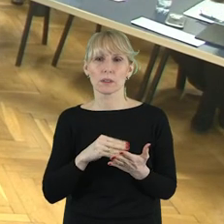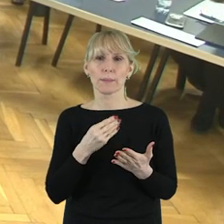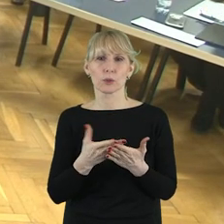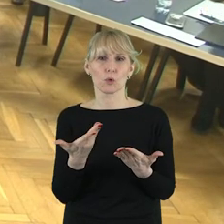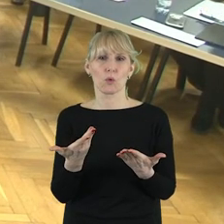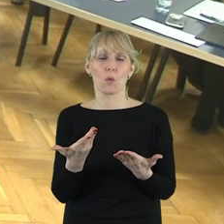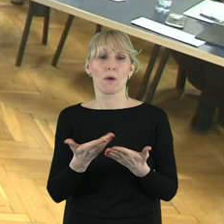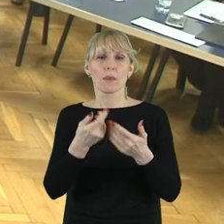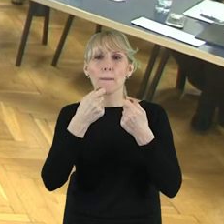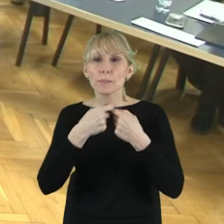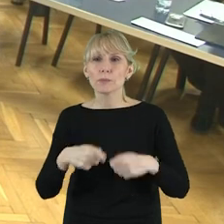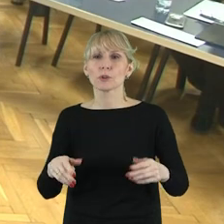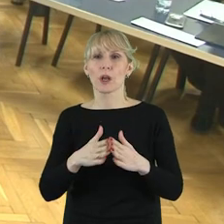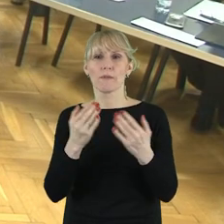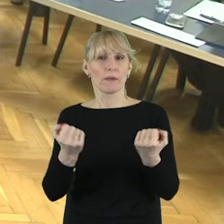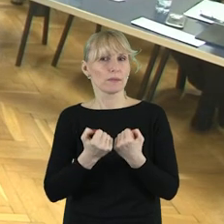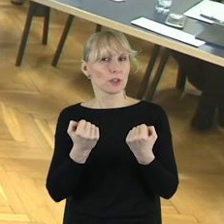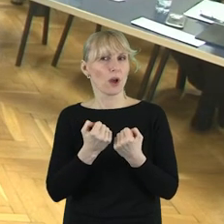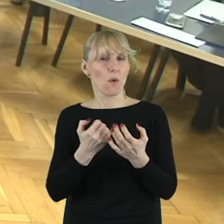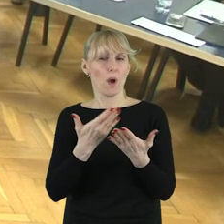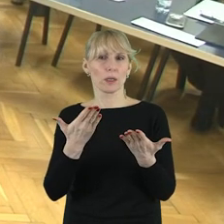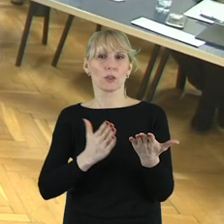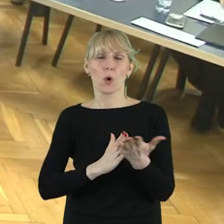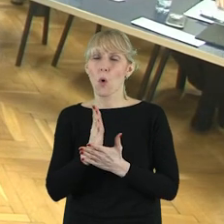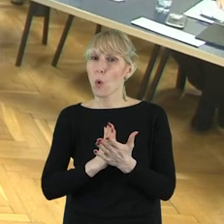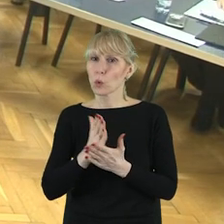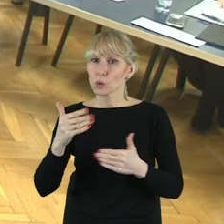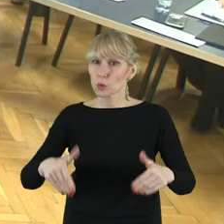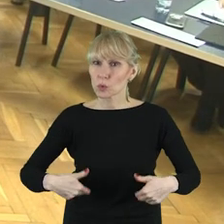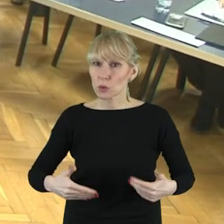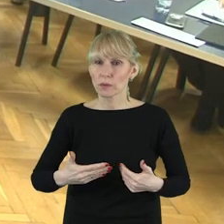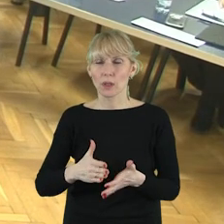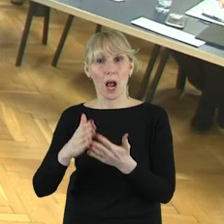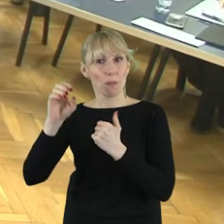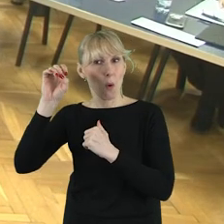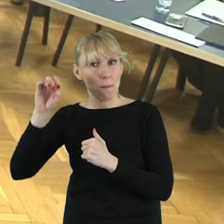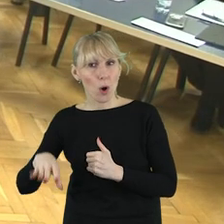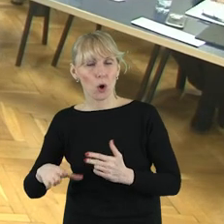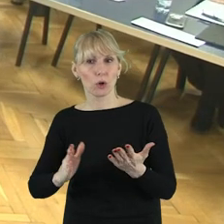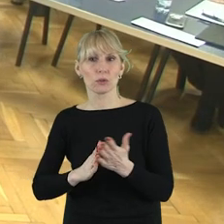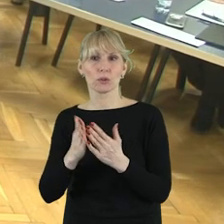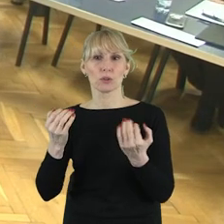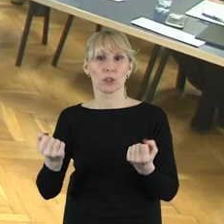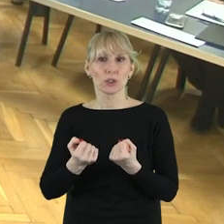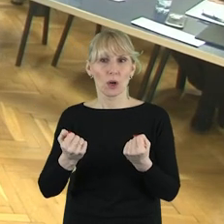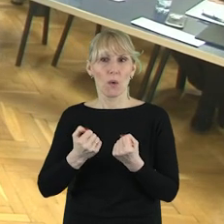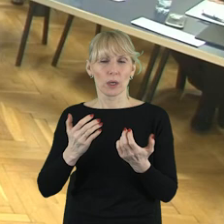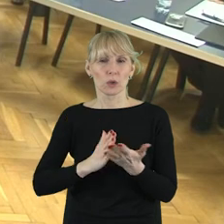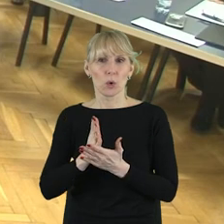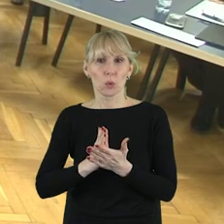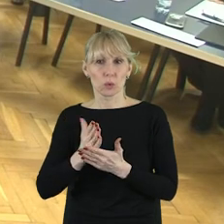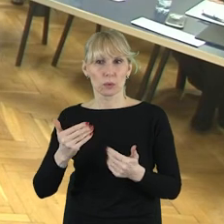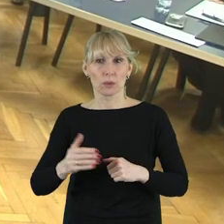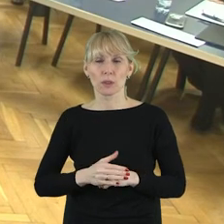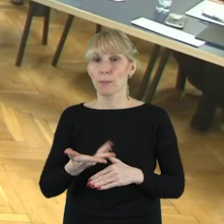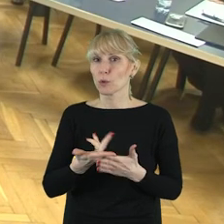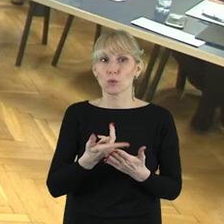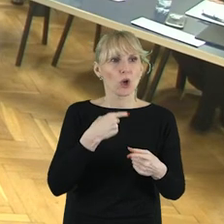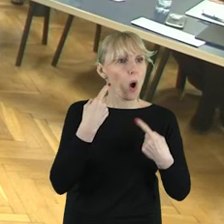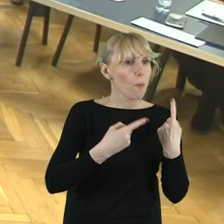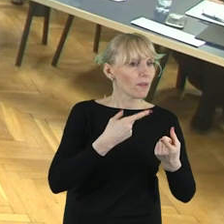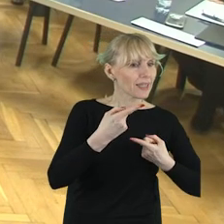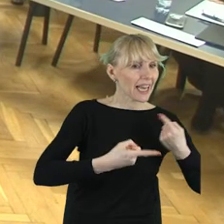poziomu świadczenia usług, bo nie mówimy o czasem chirurgii estetycznej, tylko mówimy o zdrowiu i życiu ludzi, które jest w tym